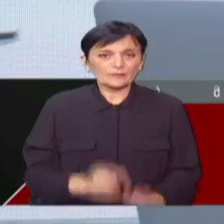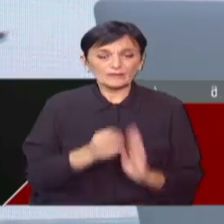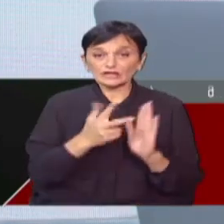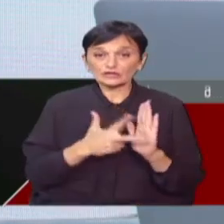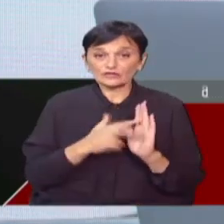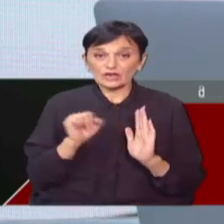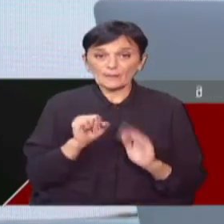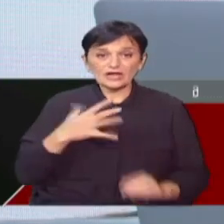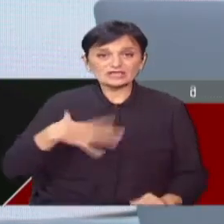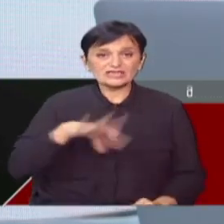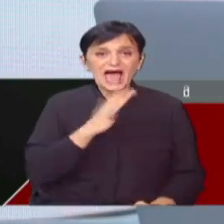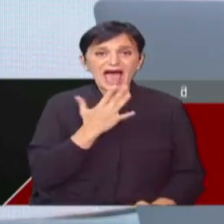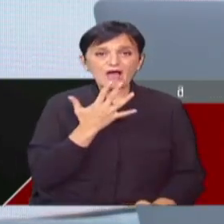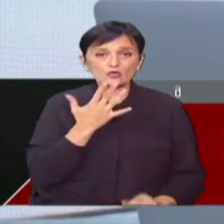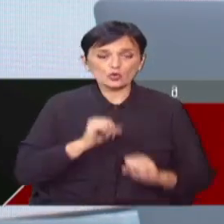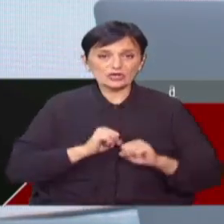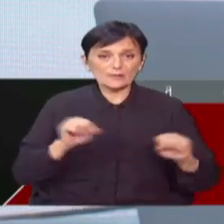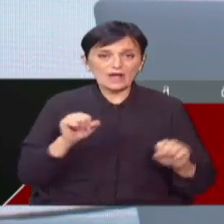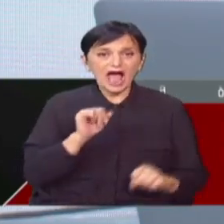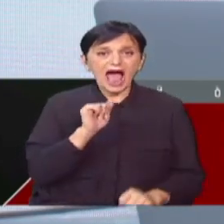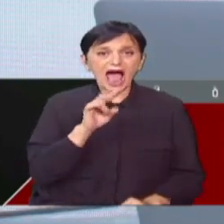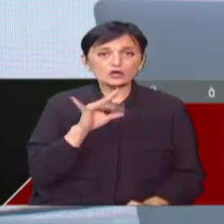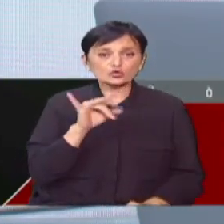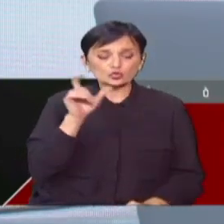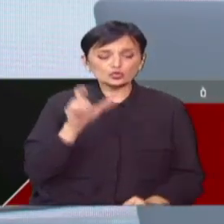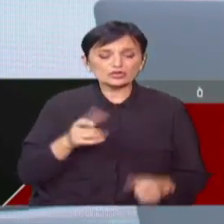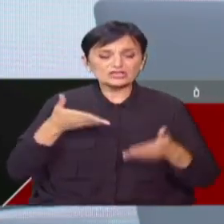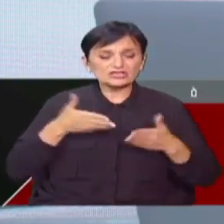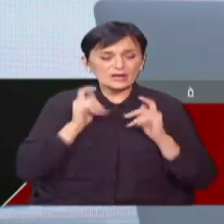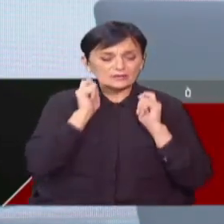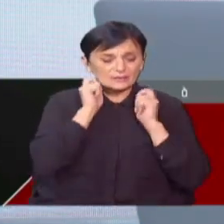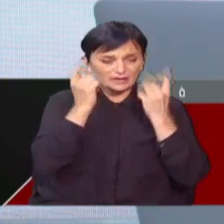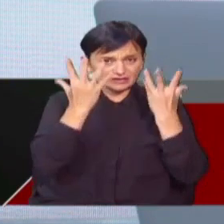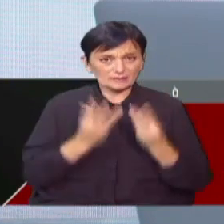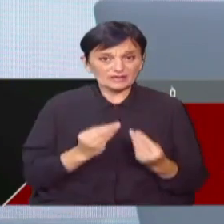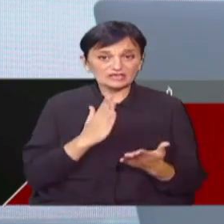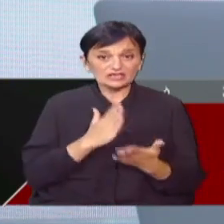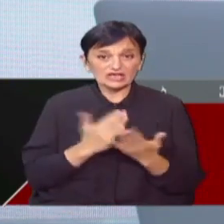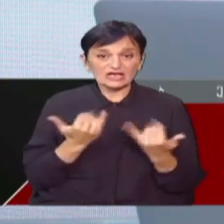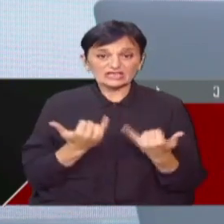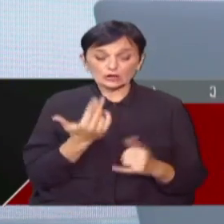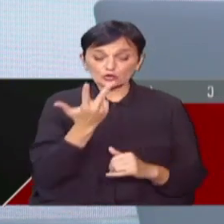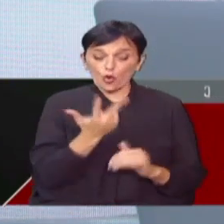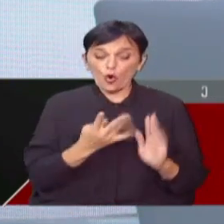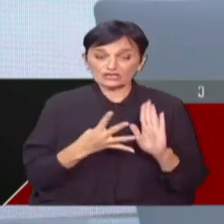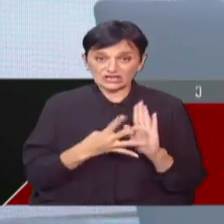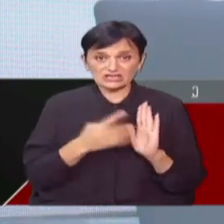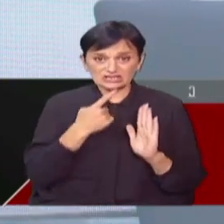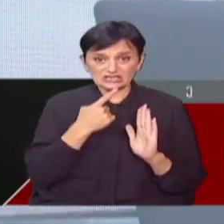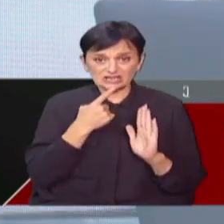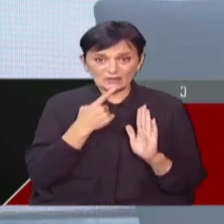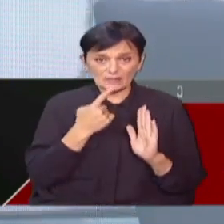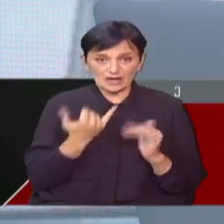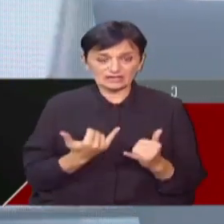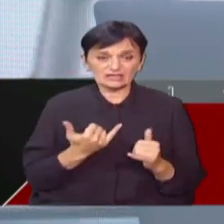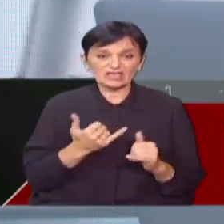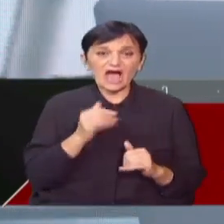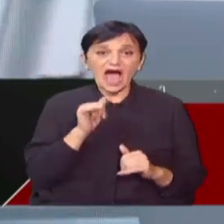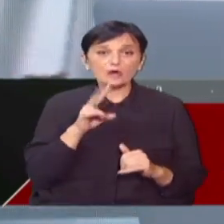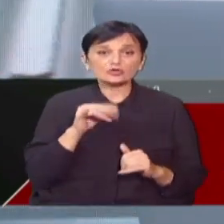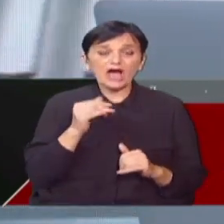18 აგვისტოს საქართველოს ეროვნული გმირის გიორგი ანწუხელიძის დაბადების დღეა. გიორგი ანწუხელიძე დღეს 39 წლის გახდებოდა.